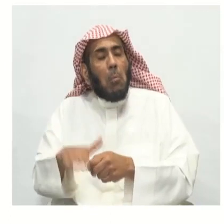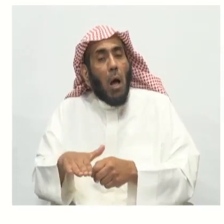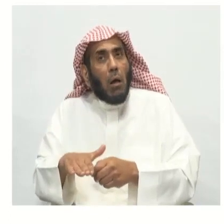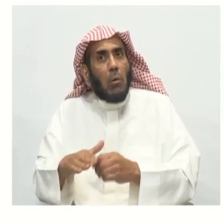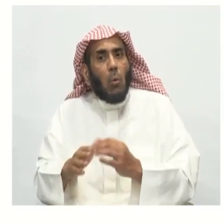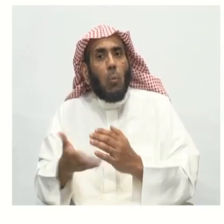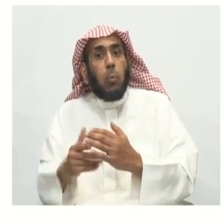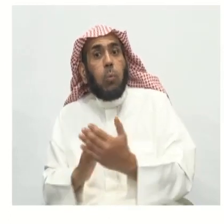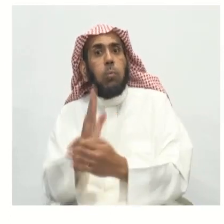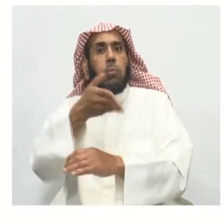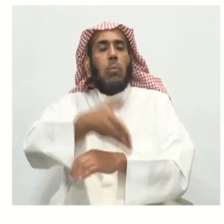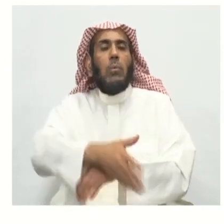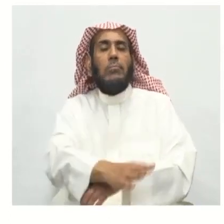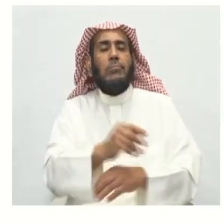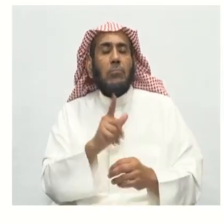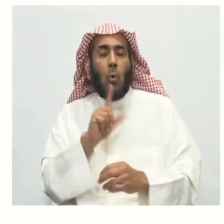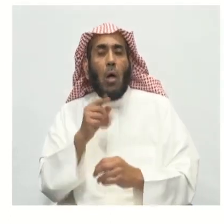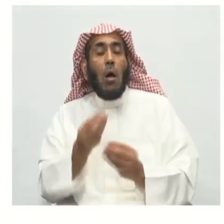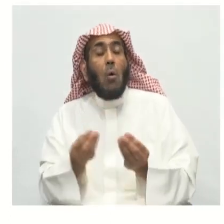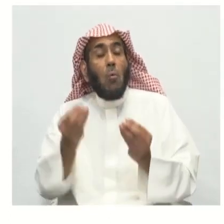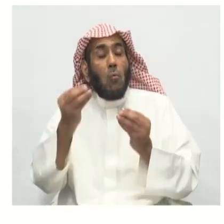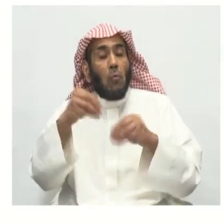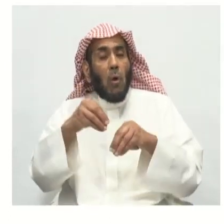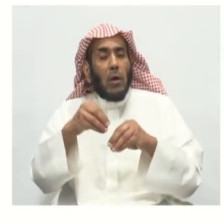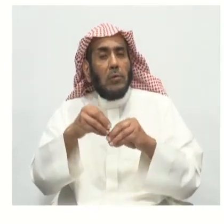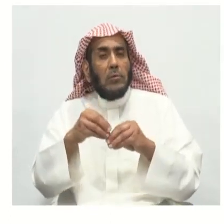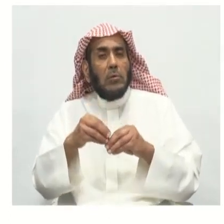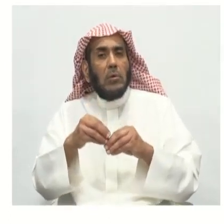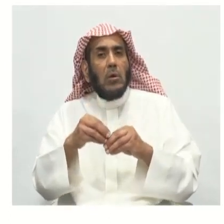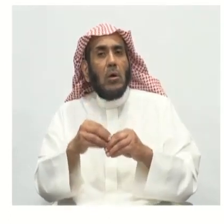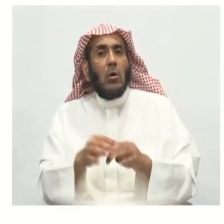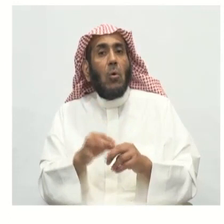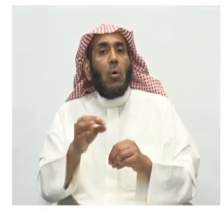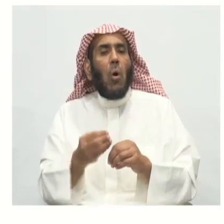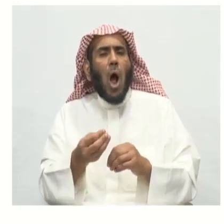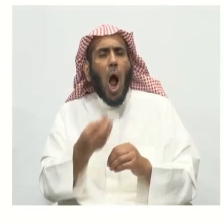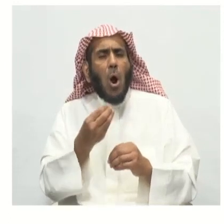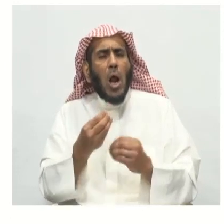مات لاحظوا وفوق هذا واكل